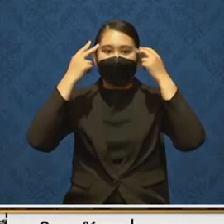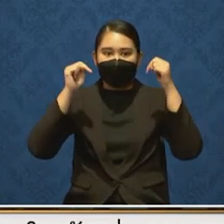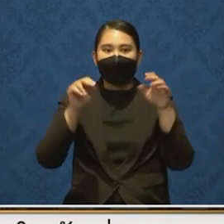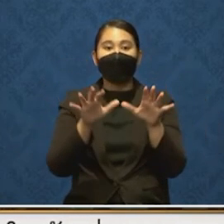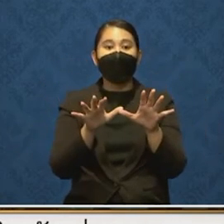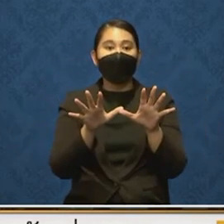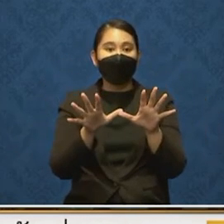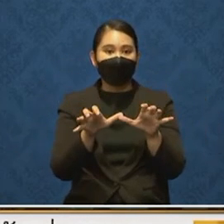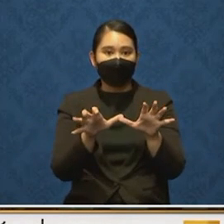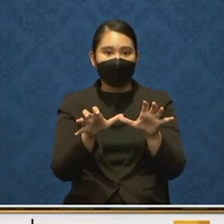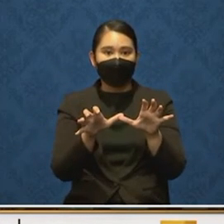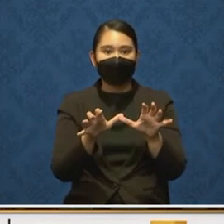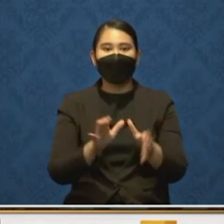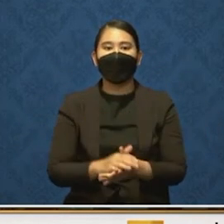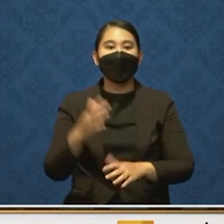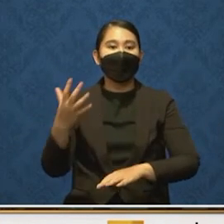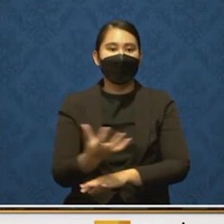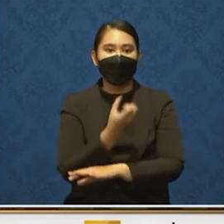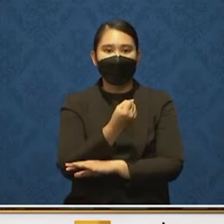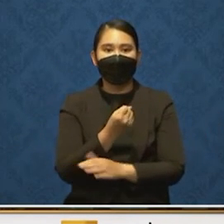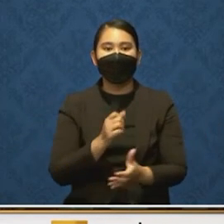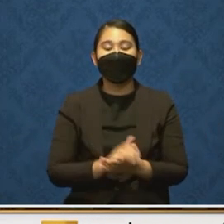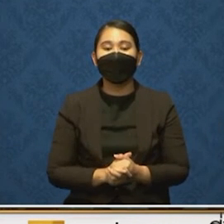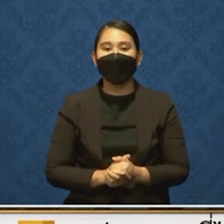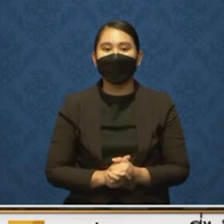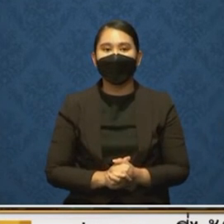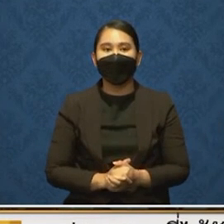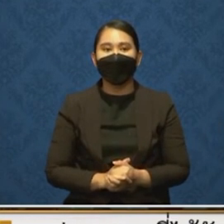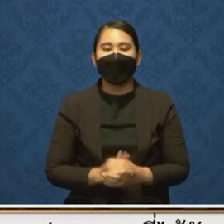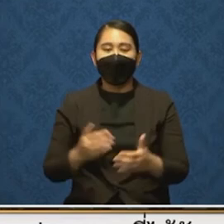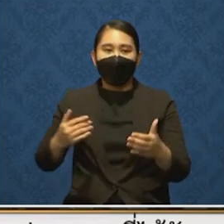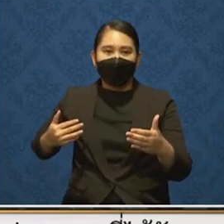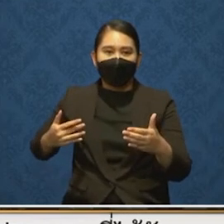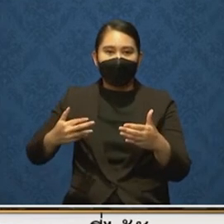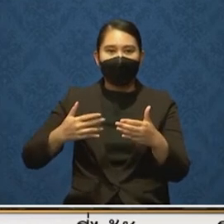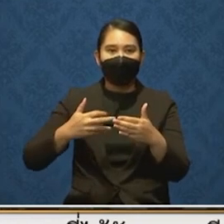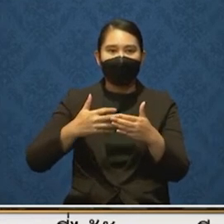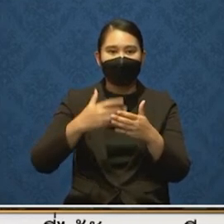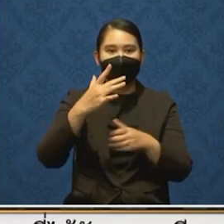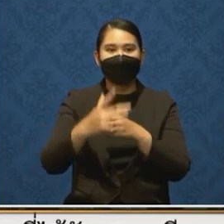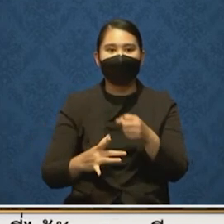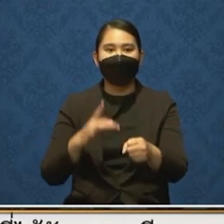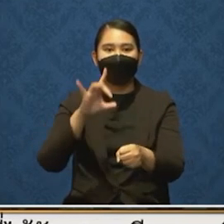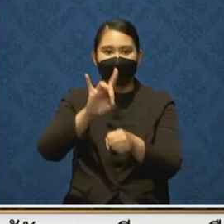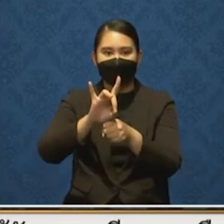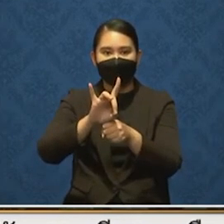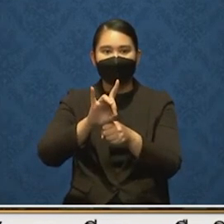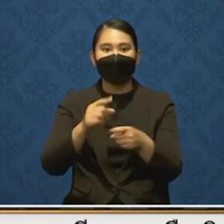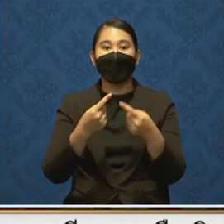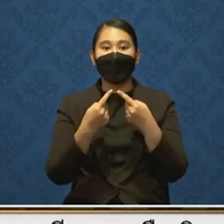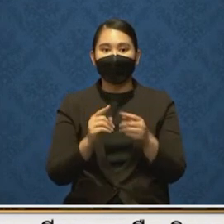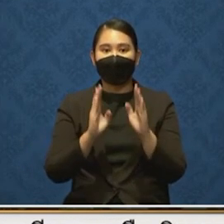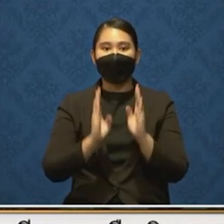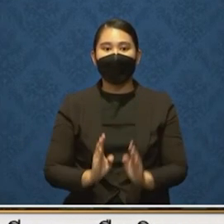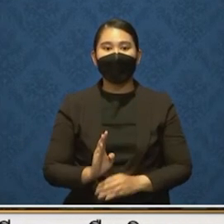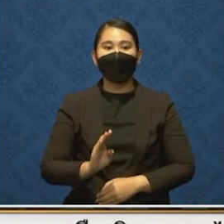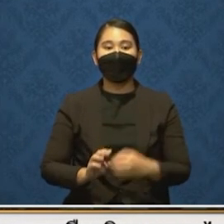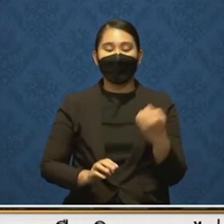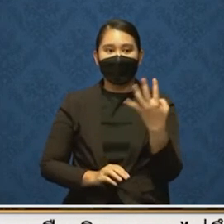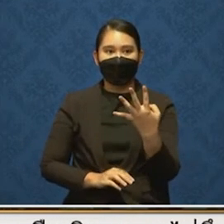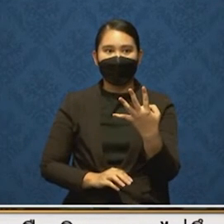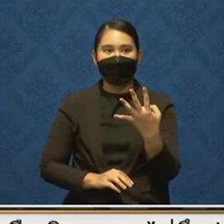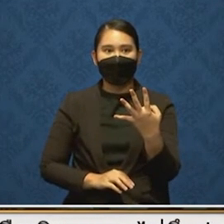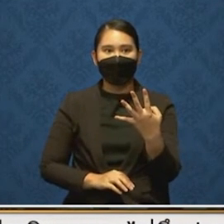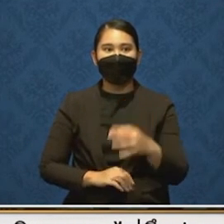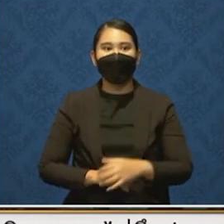ตรีนะครับปัจบันก็ 8 ปีเต็มแล้วนะครับแต่ 4 ท่านตงซ้ายมือแลขวาม